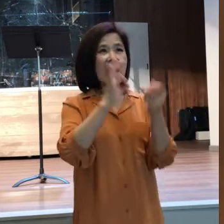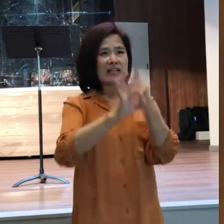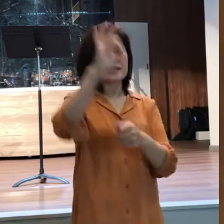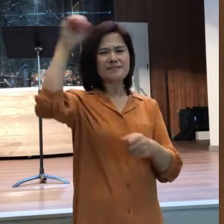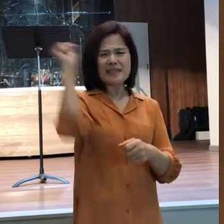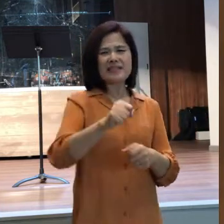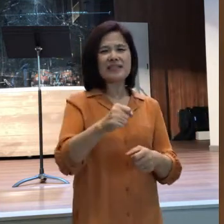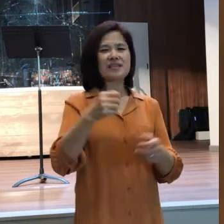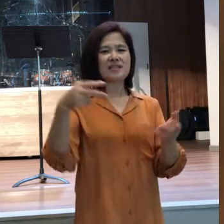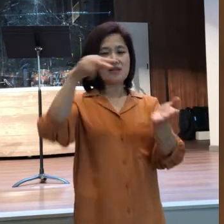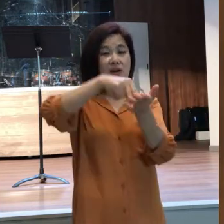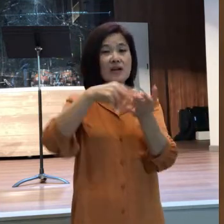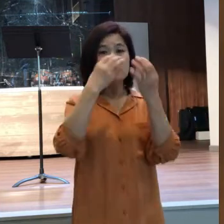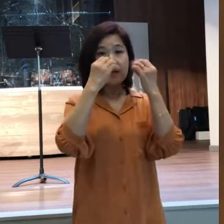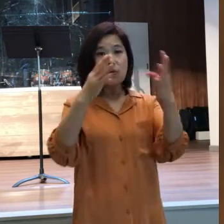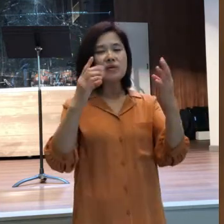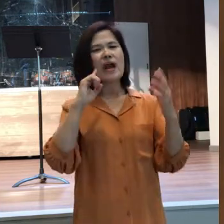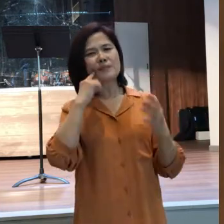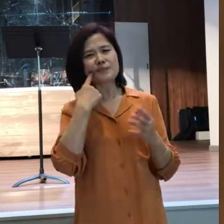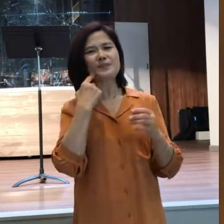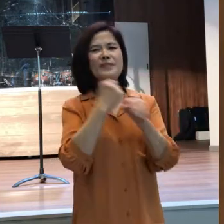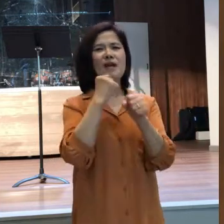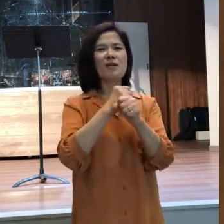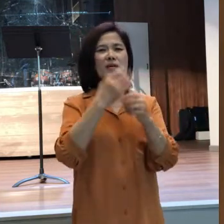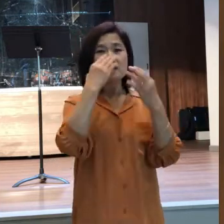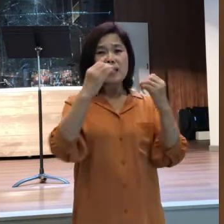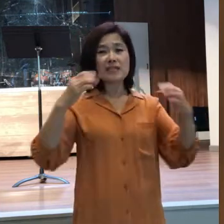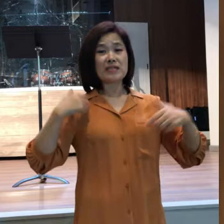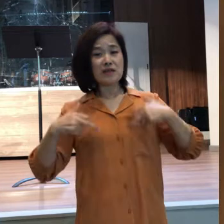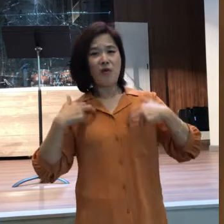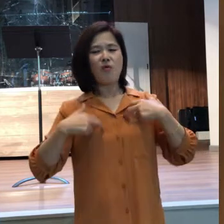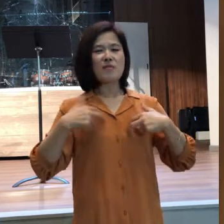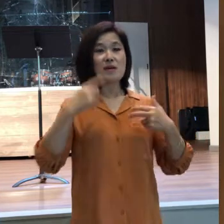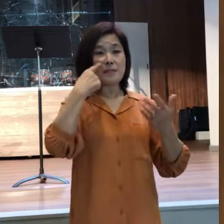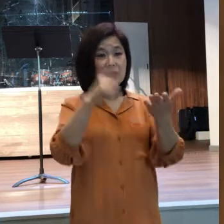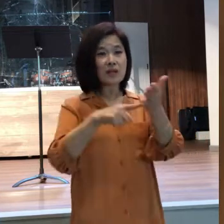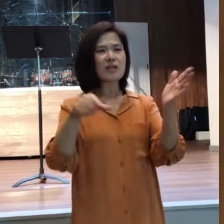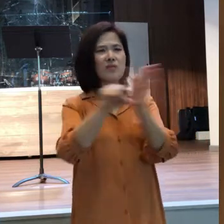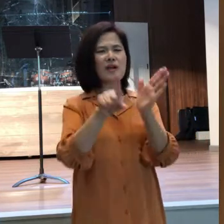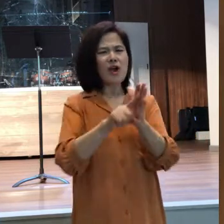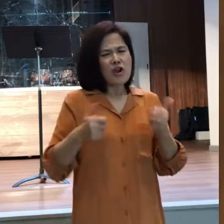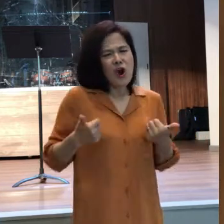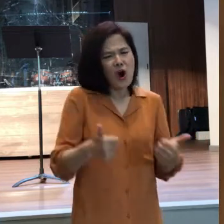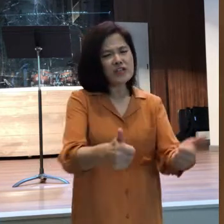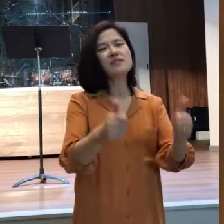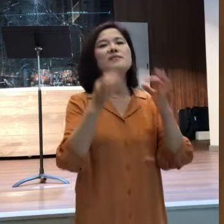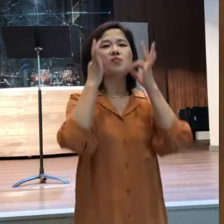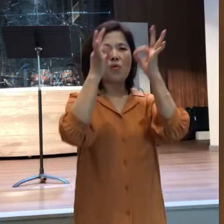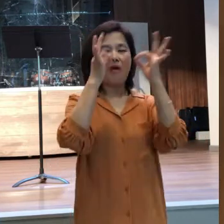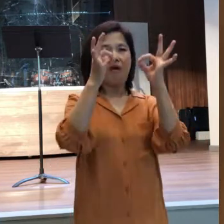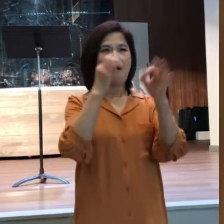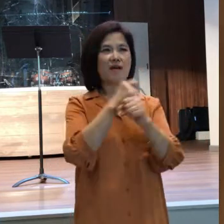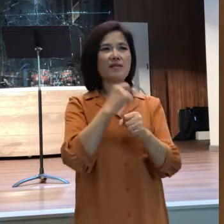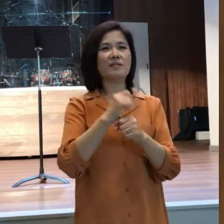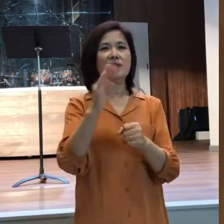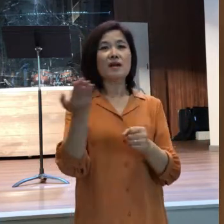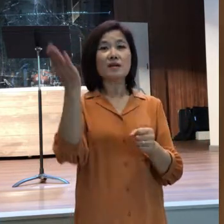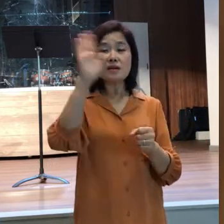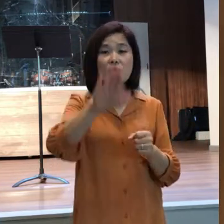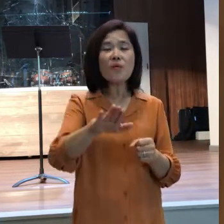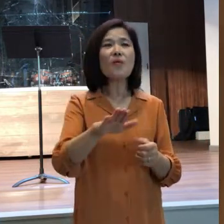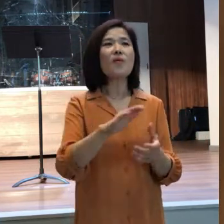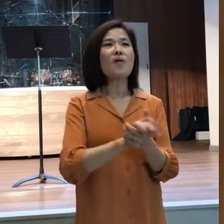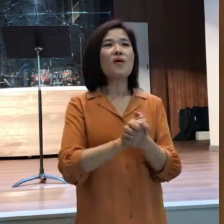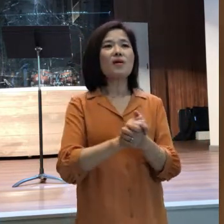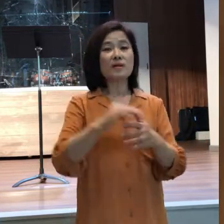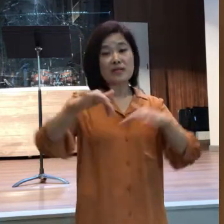아침 일찍 일어나 새로운 아름다움의 계시와 새 즐거움을 발견하기 위하여 열심히 노력할 것이다.